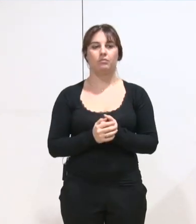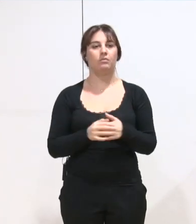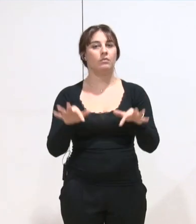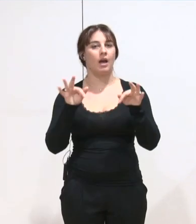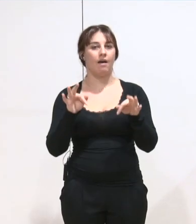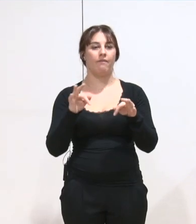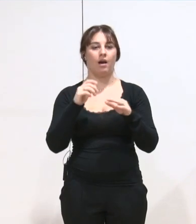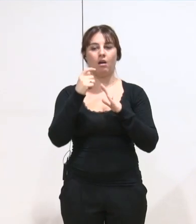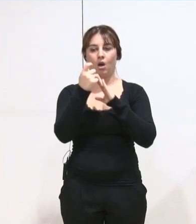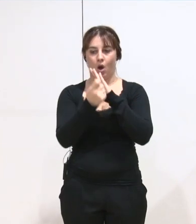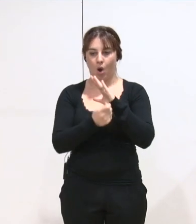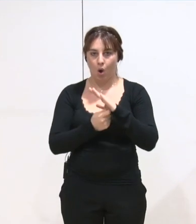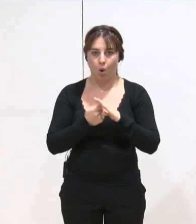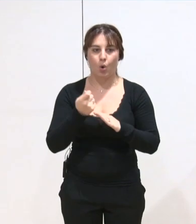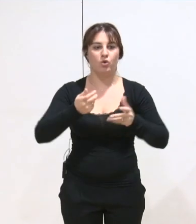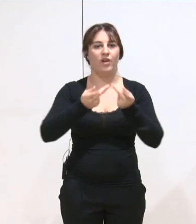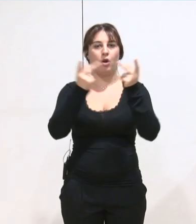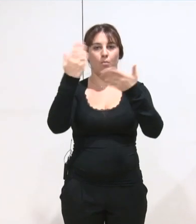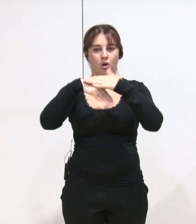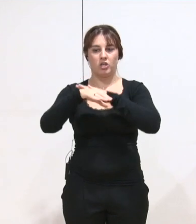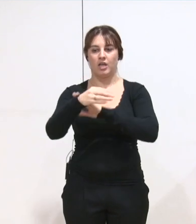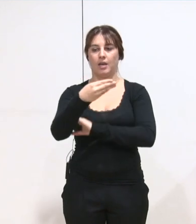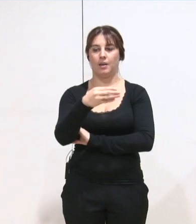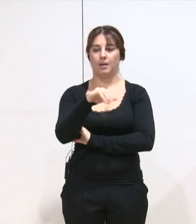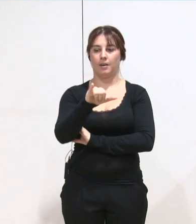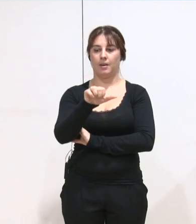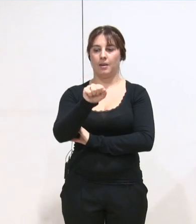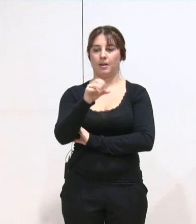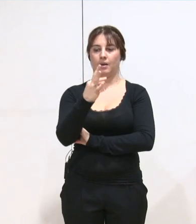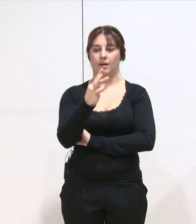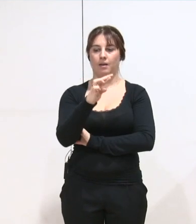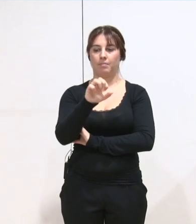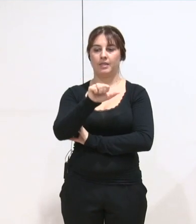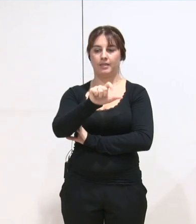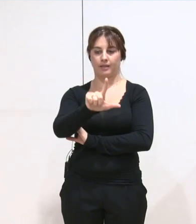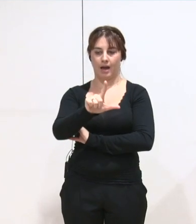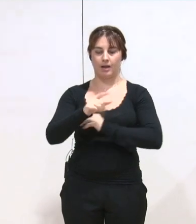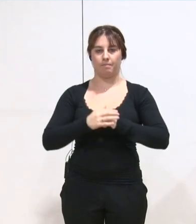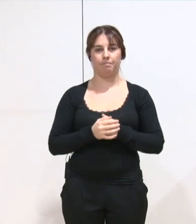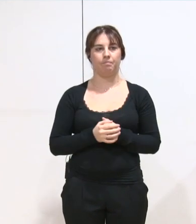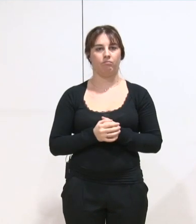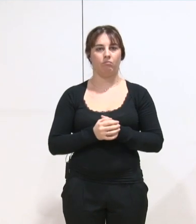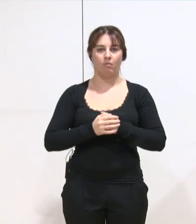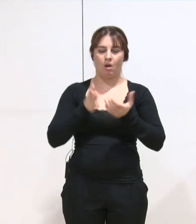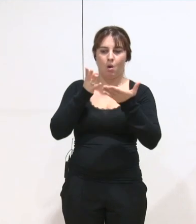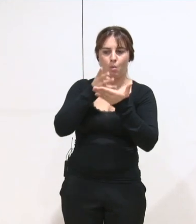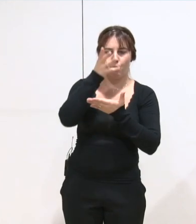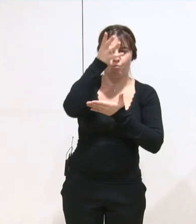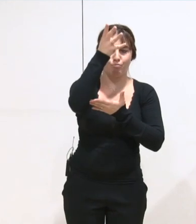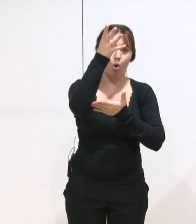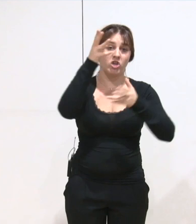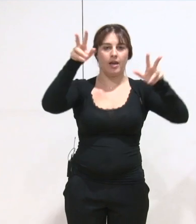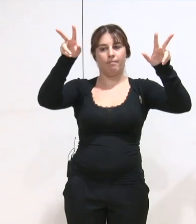du renouvellement urbain à Mistral, qui indique aussi que ces grands projets, entre